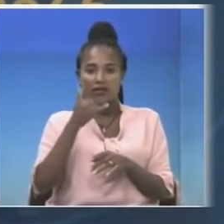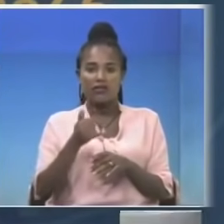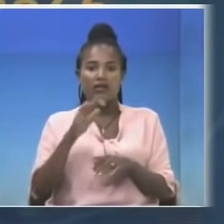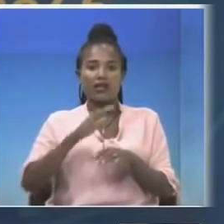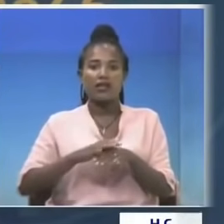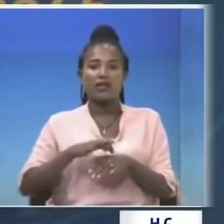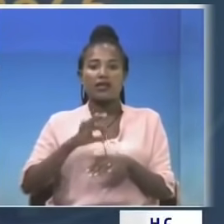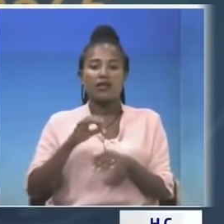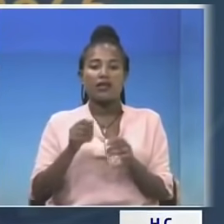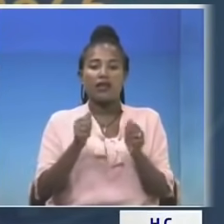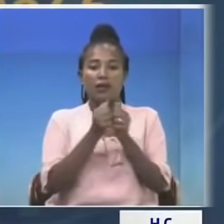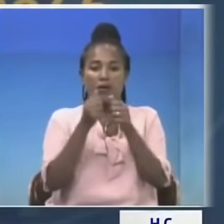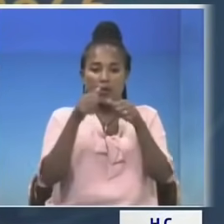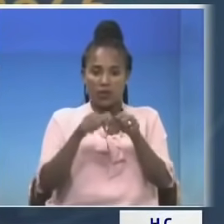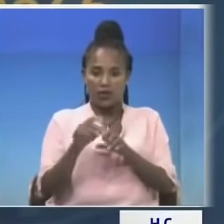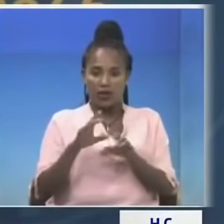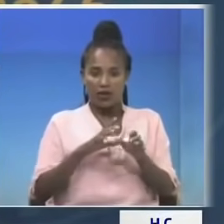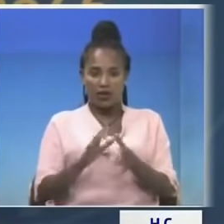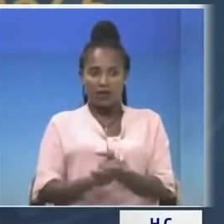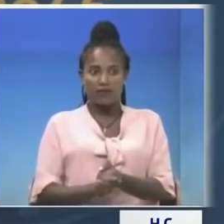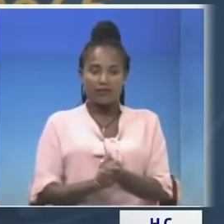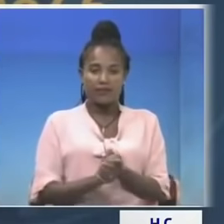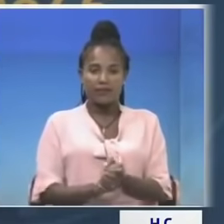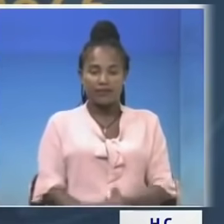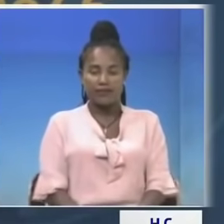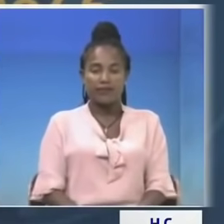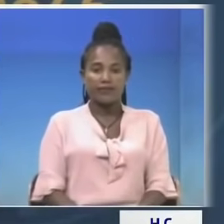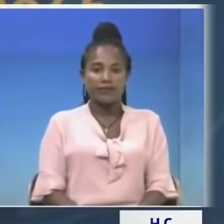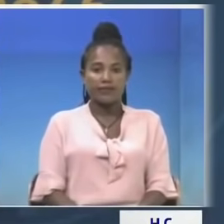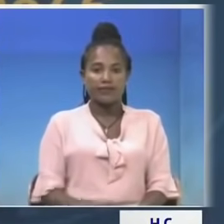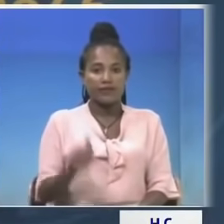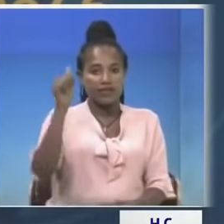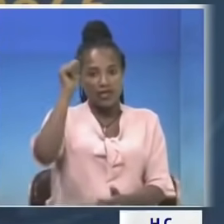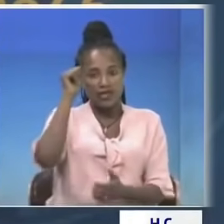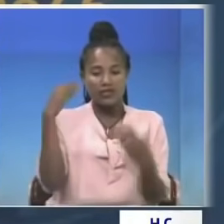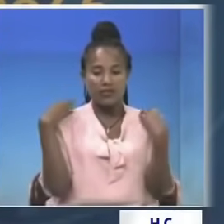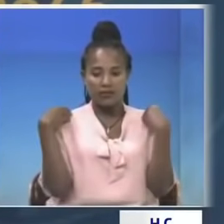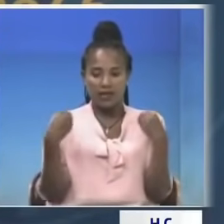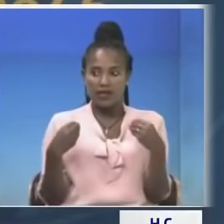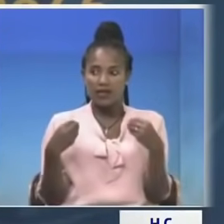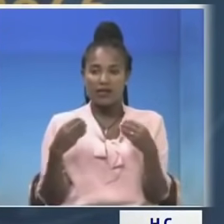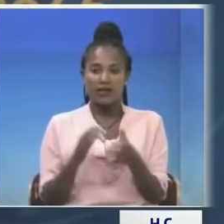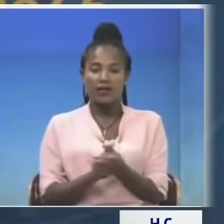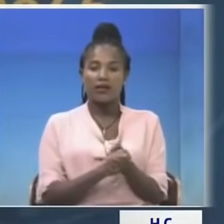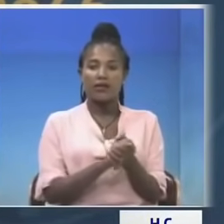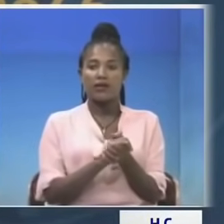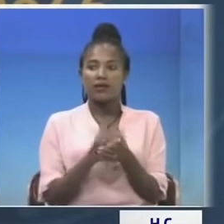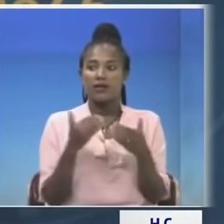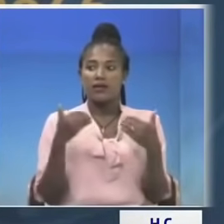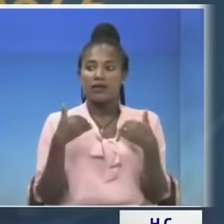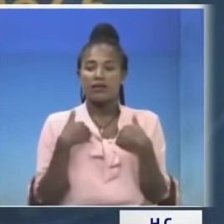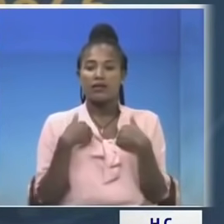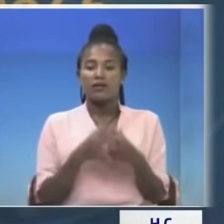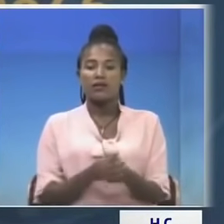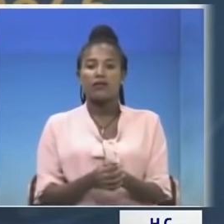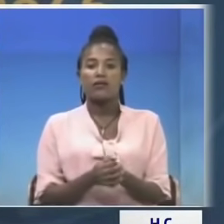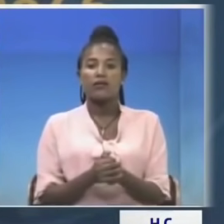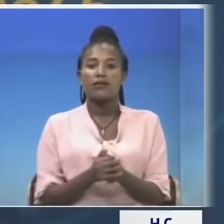መስመራችን ላይ ይገኛል። ከእርሱ ጋር የተወሰነ ቆይታ አድርጋለሁ። ኤልያስ እንደምን ውለሃል? እስቲ ያሉ መረጃዎች